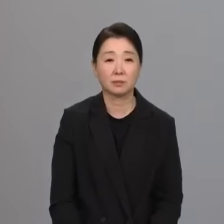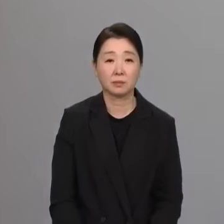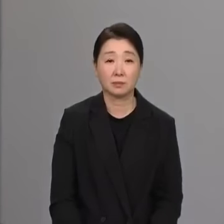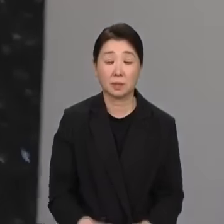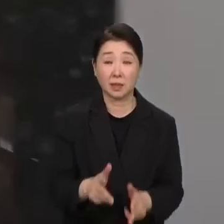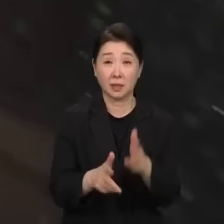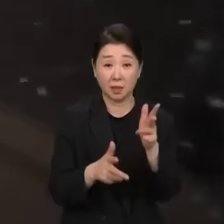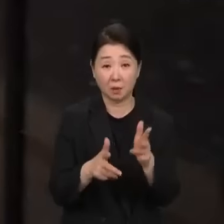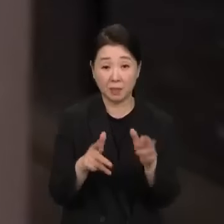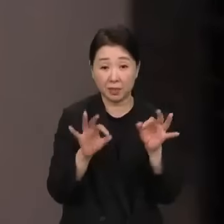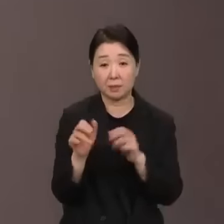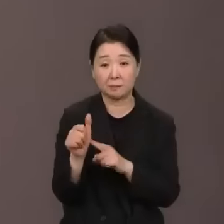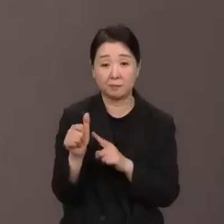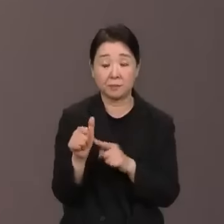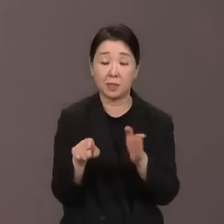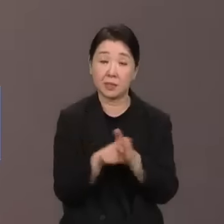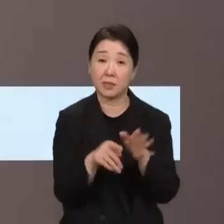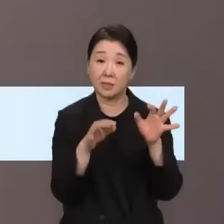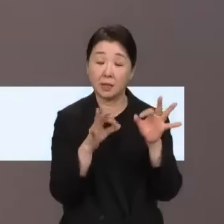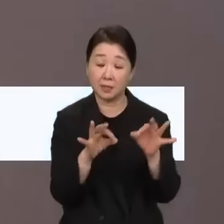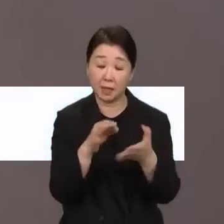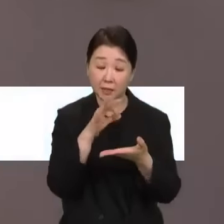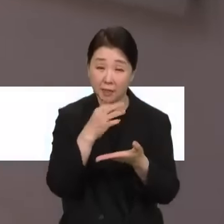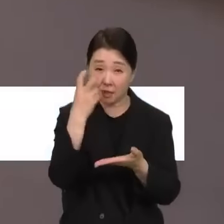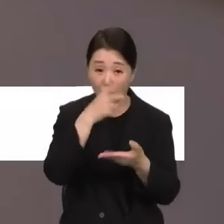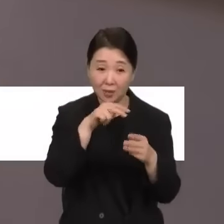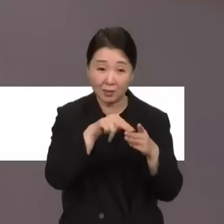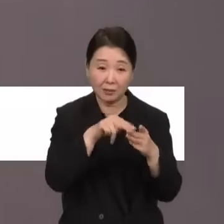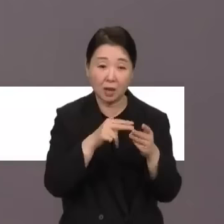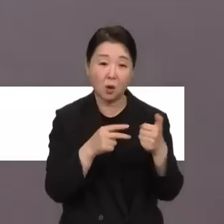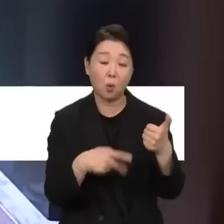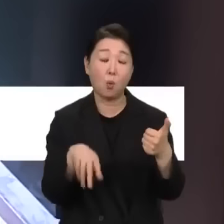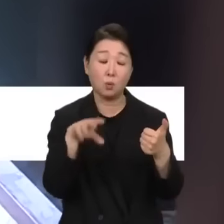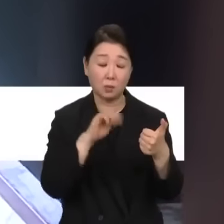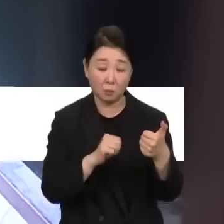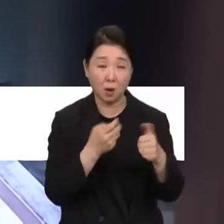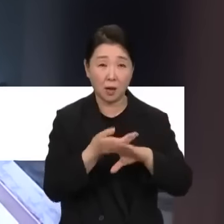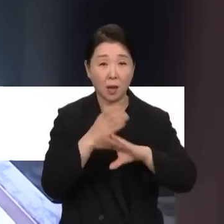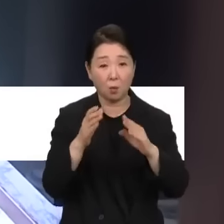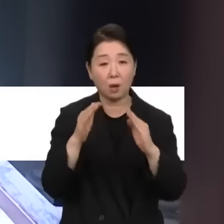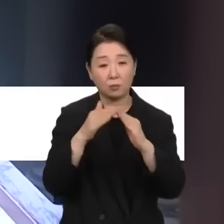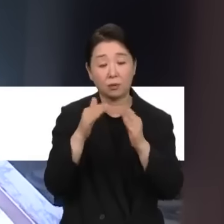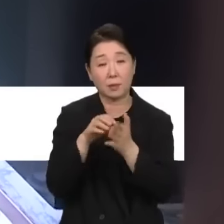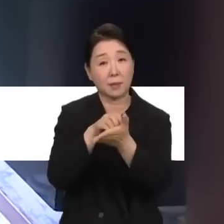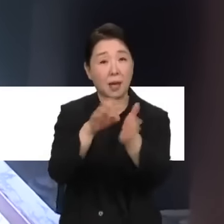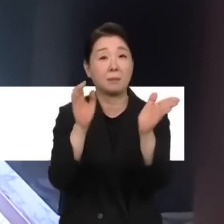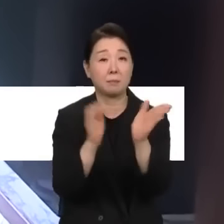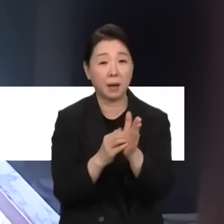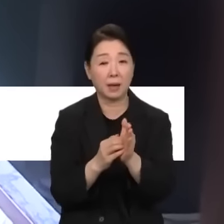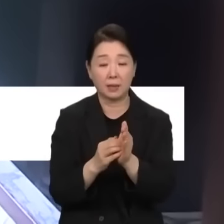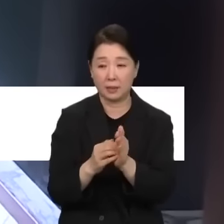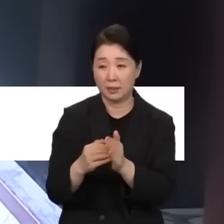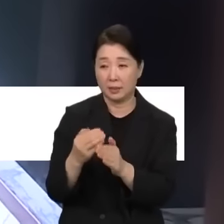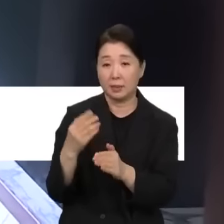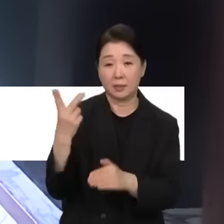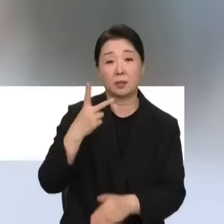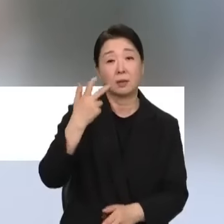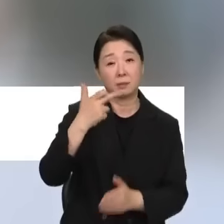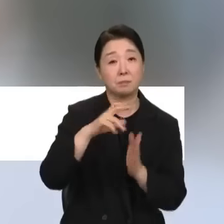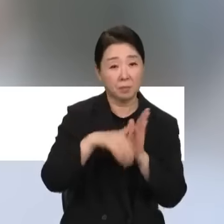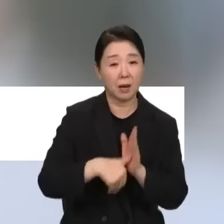사업가 김 씨가 신한은행 자산관리센터에서 50억짜리 해외 부동산 펀드에 가입한 건 지난